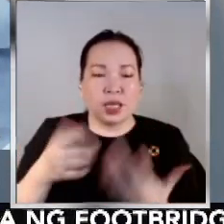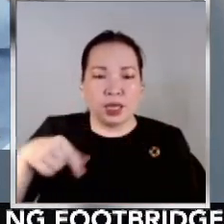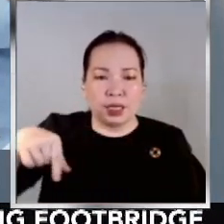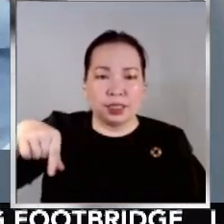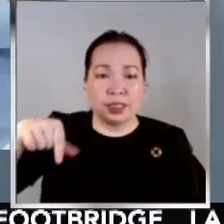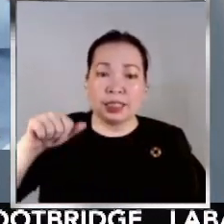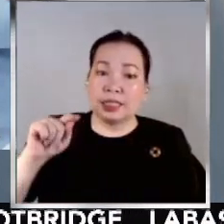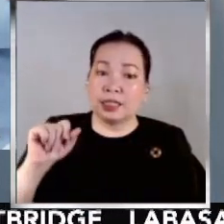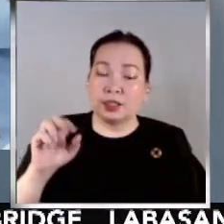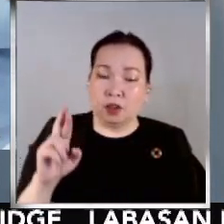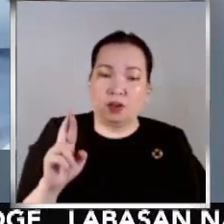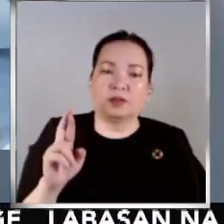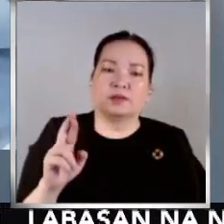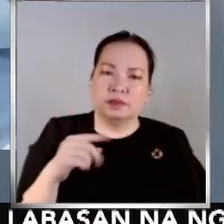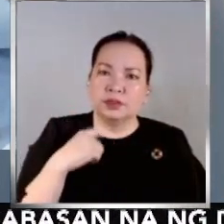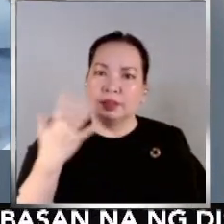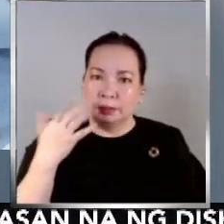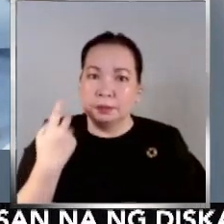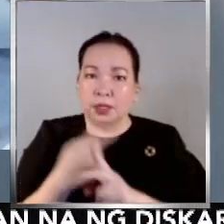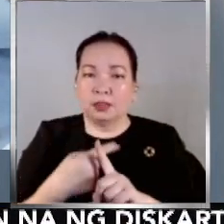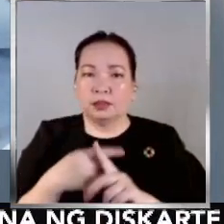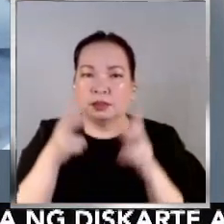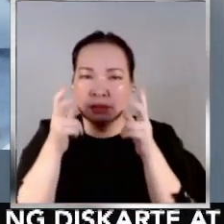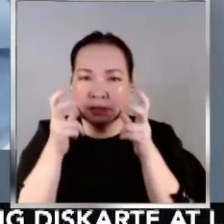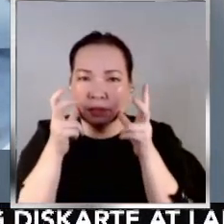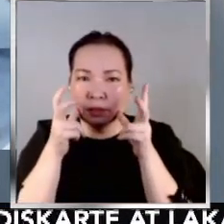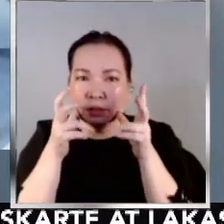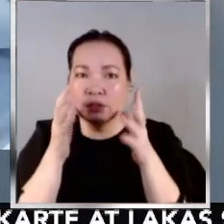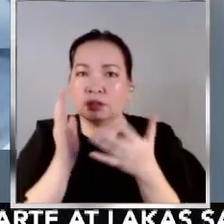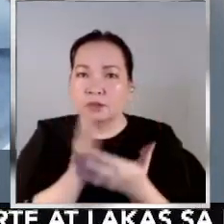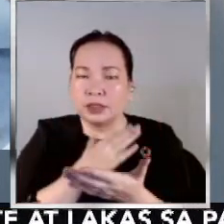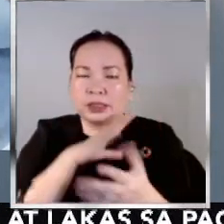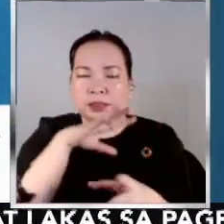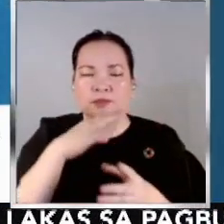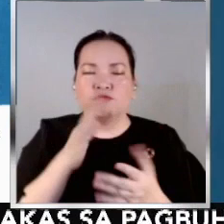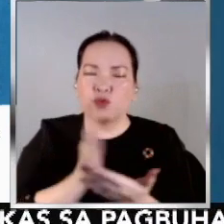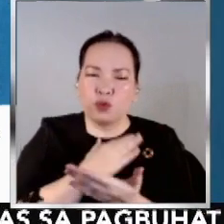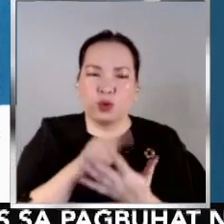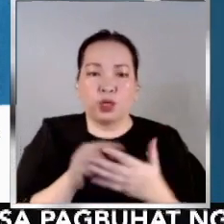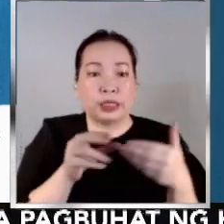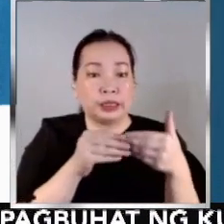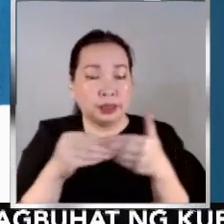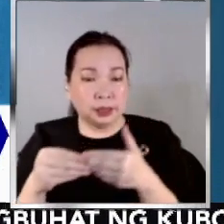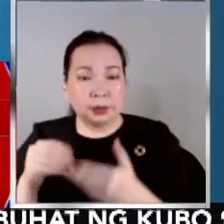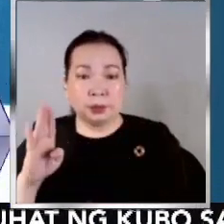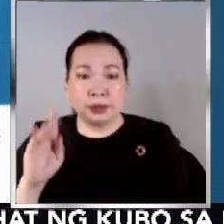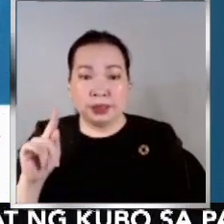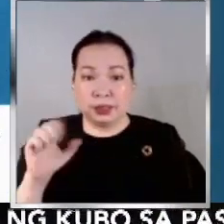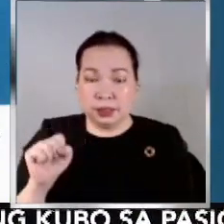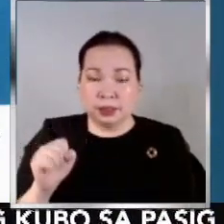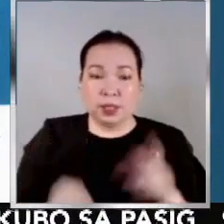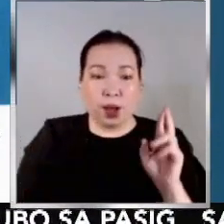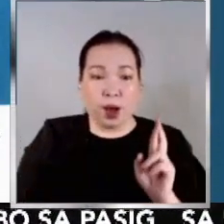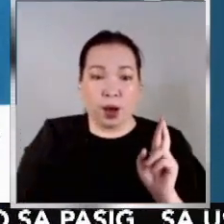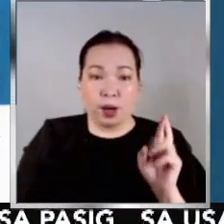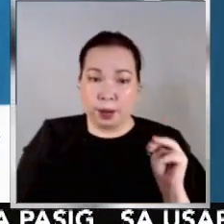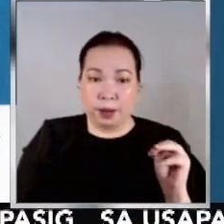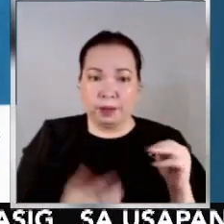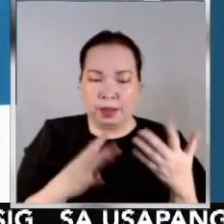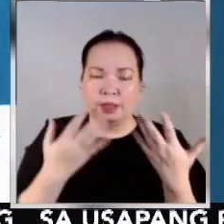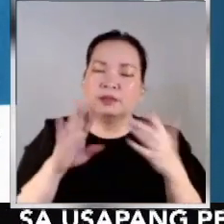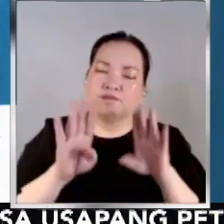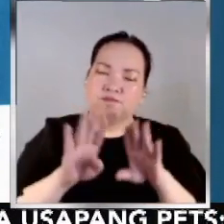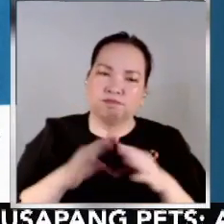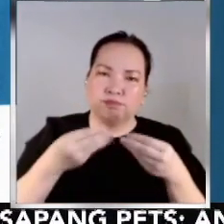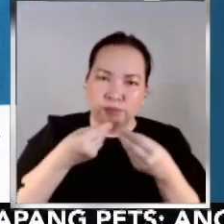dito, mapapakinggan din si Jungkook sa World Cup soundtrack. Ang leader naman ng BTS na si RM, i-release ang kanyang unang solo album